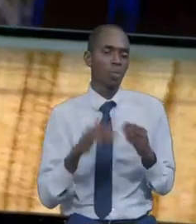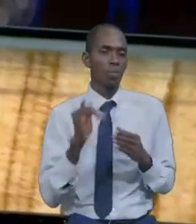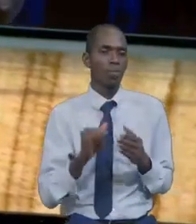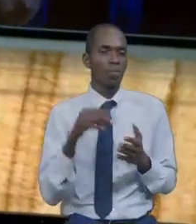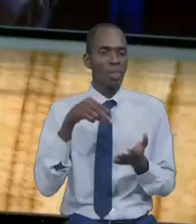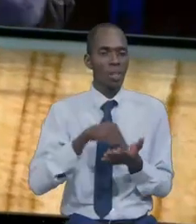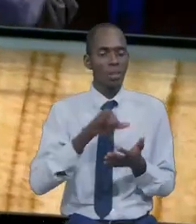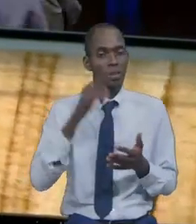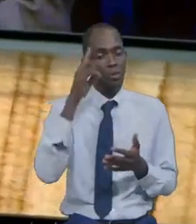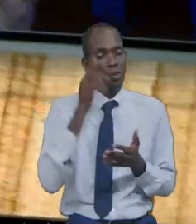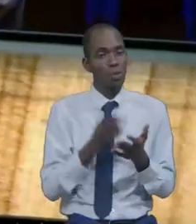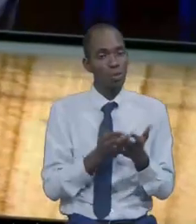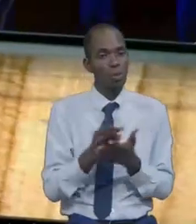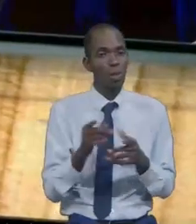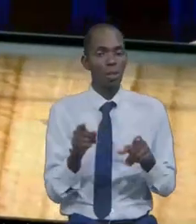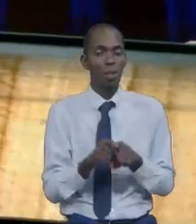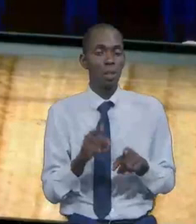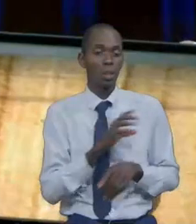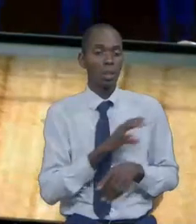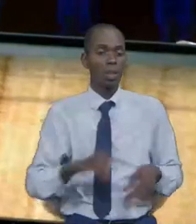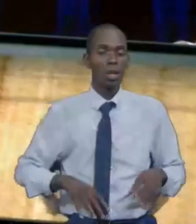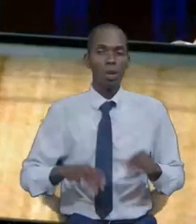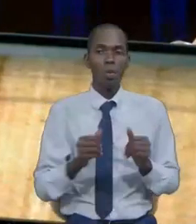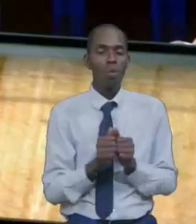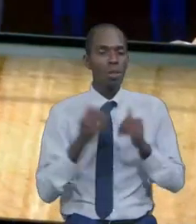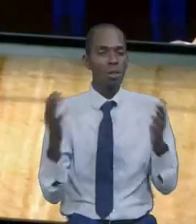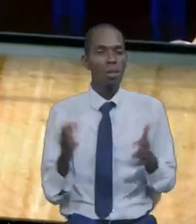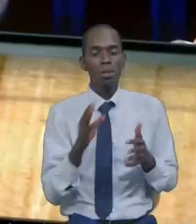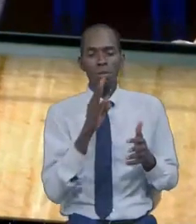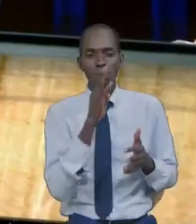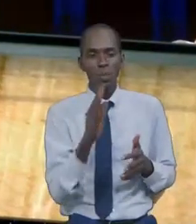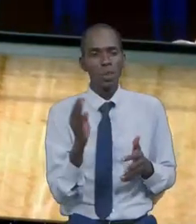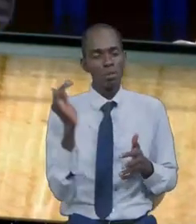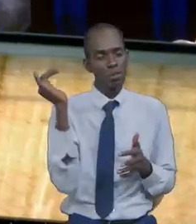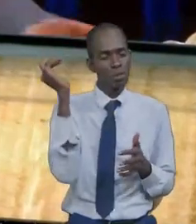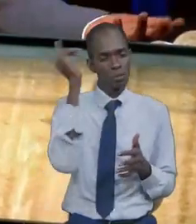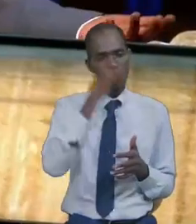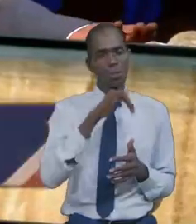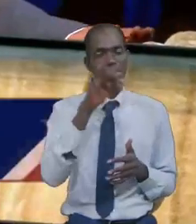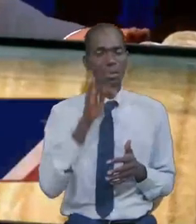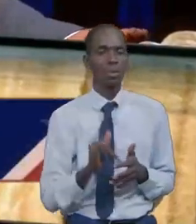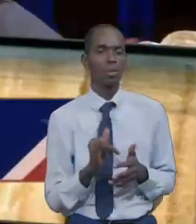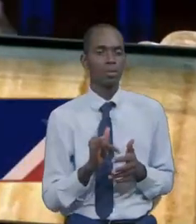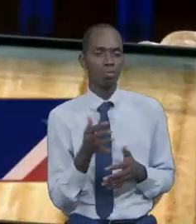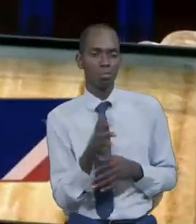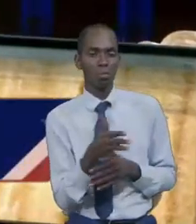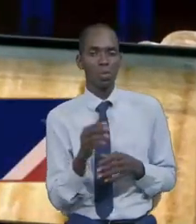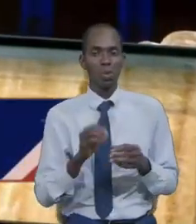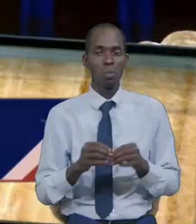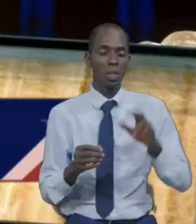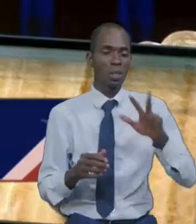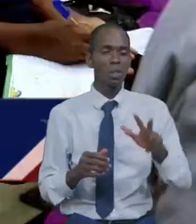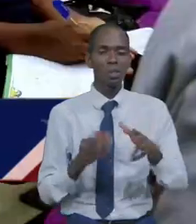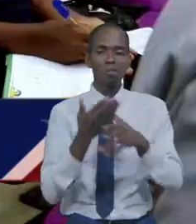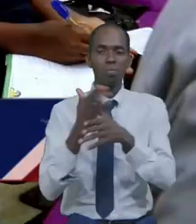vérité concrète sans compromettre lâchement. Et 3. Partager la vérité, c'est